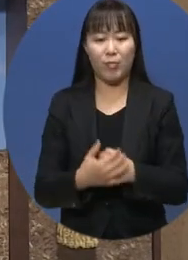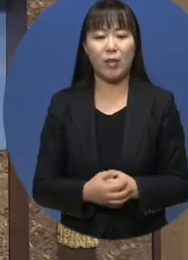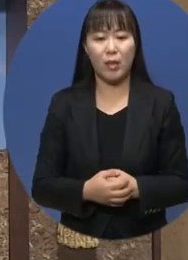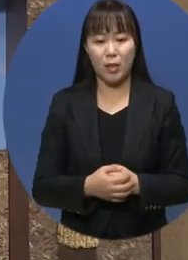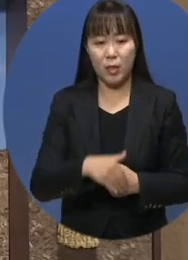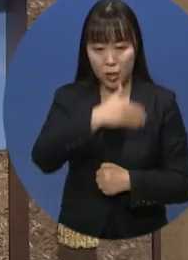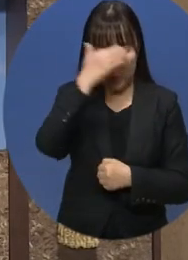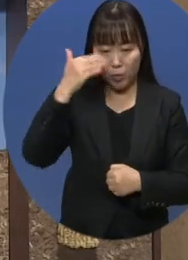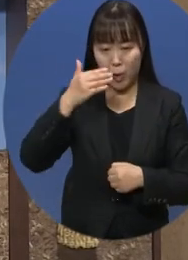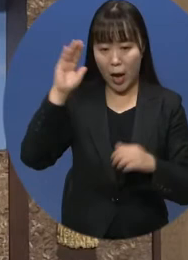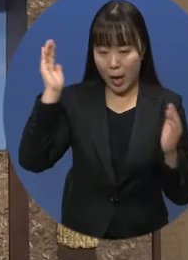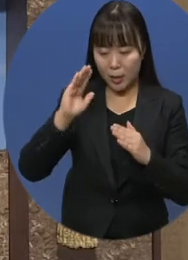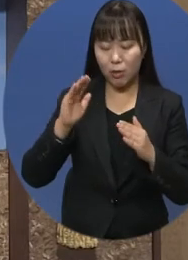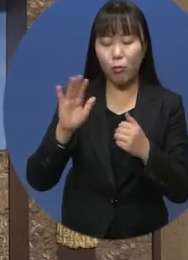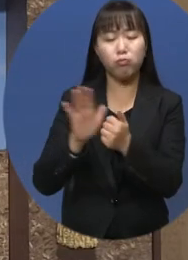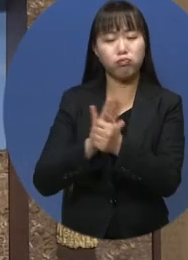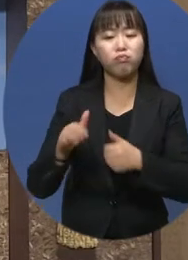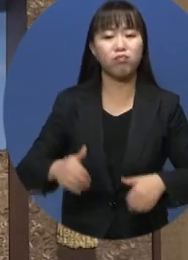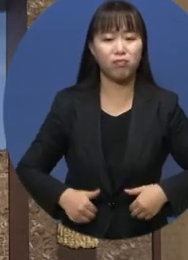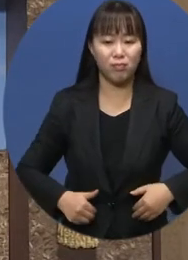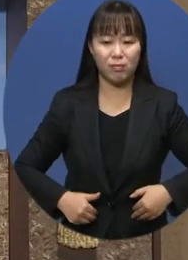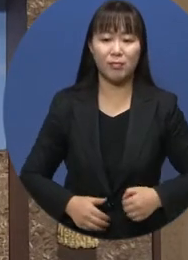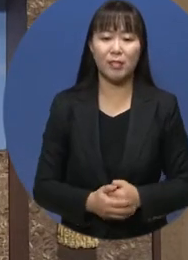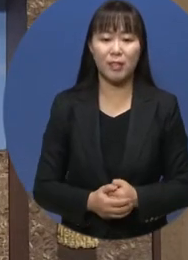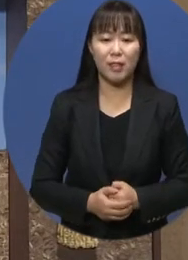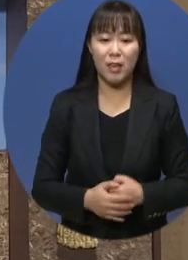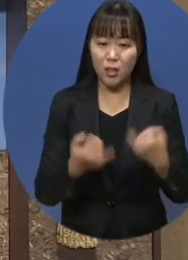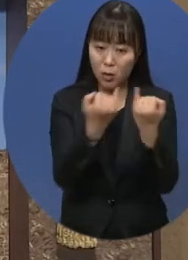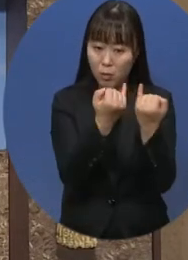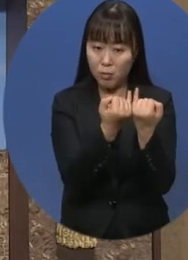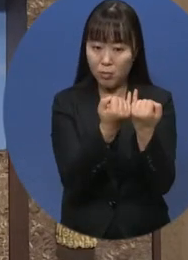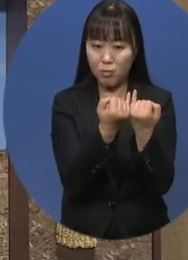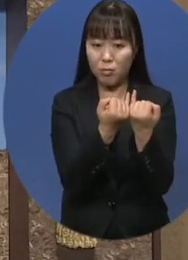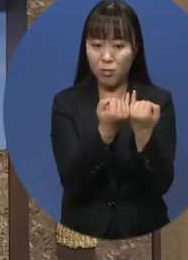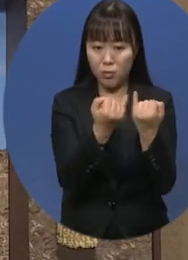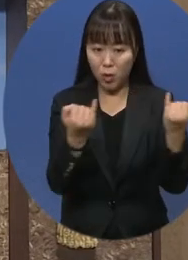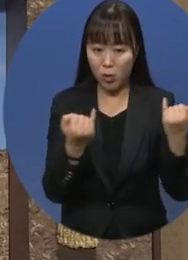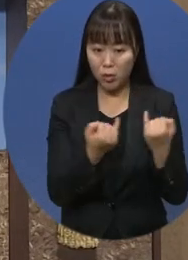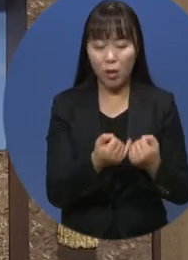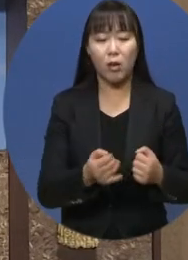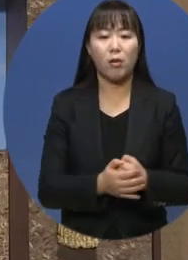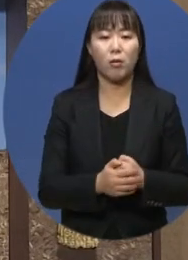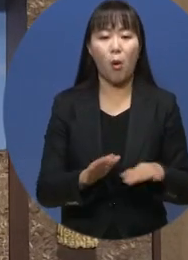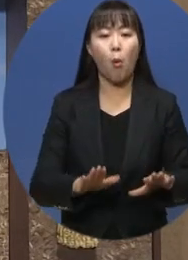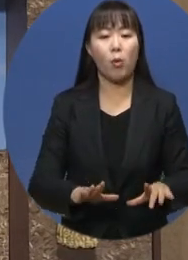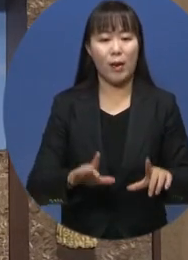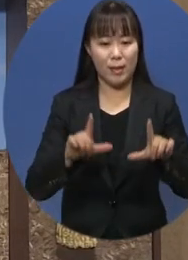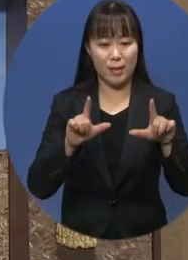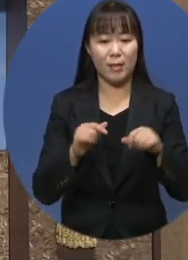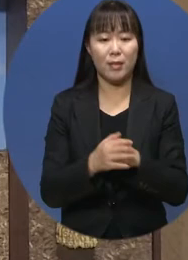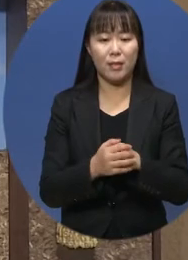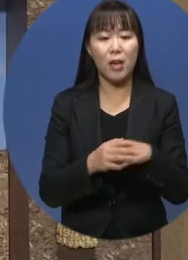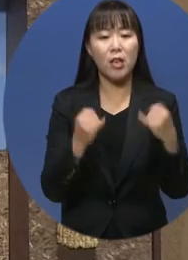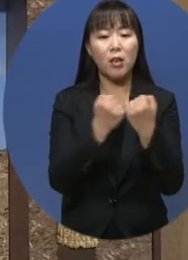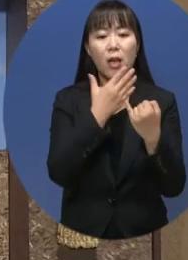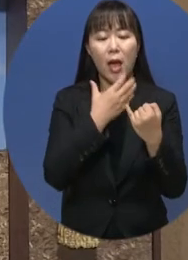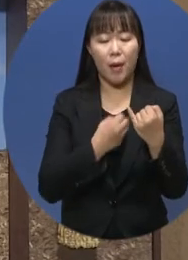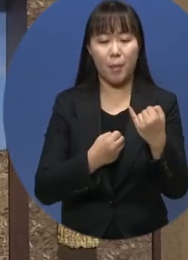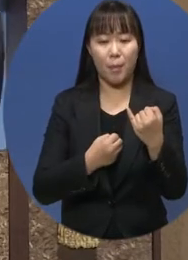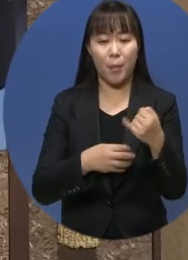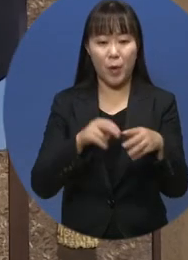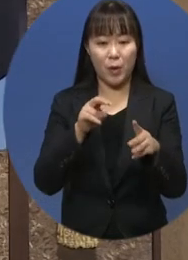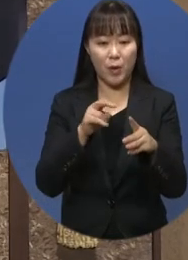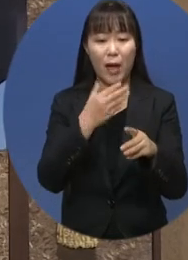청년들과 청소년들 챙겨야 되요 아 여성들 어우 우리 올해는 우리 여성 행복 센터 라